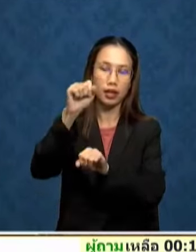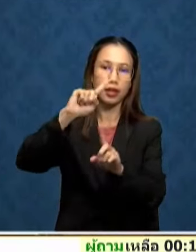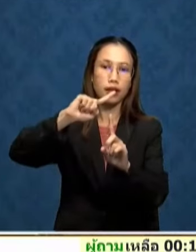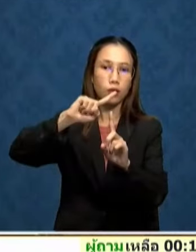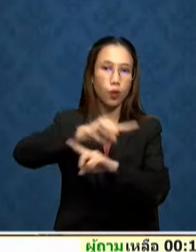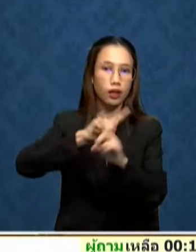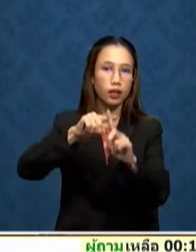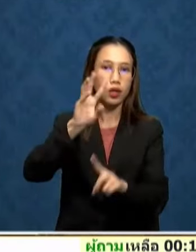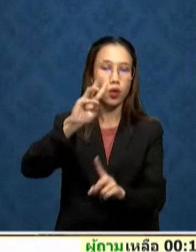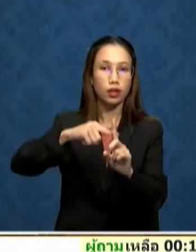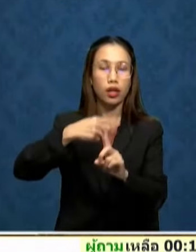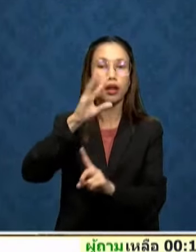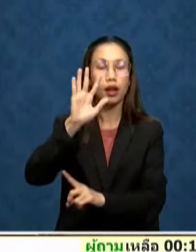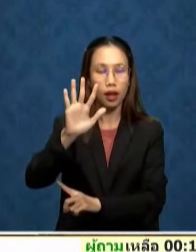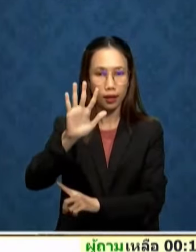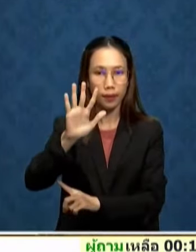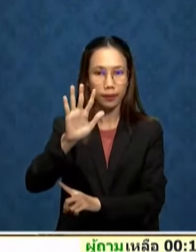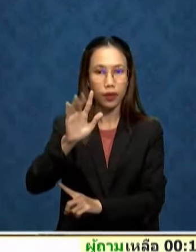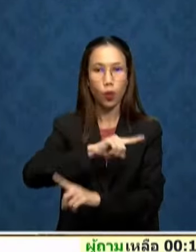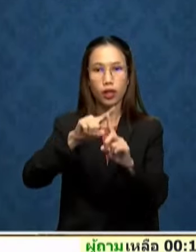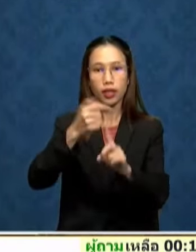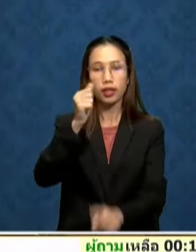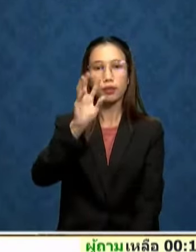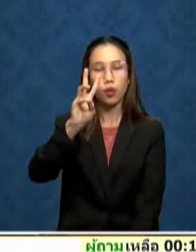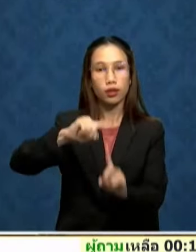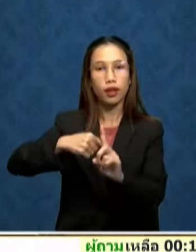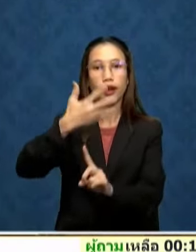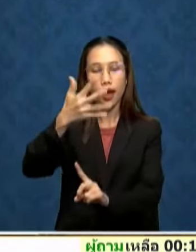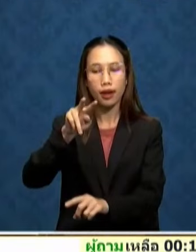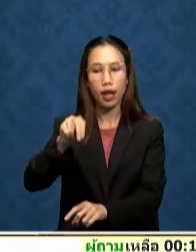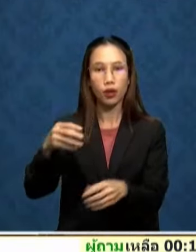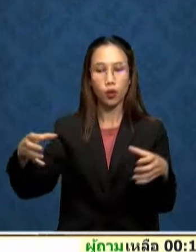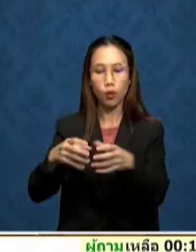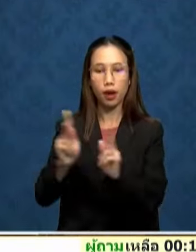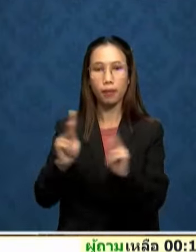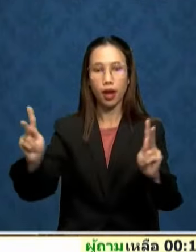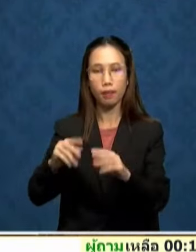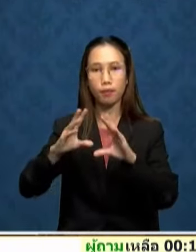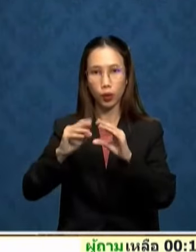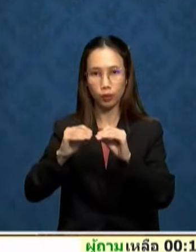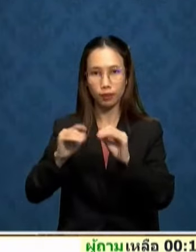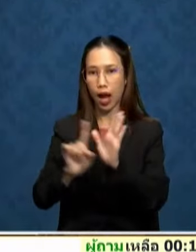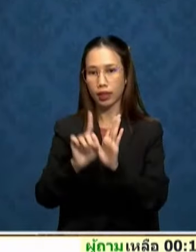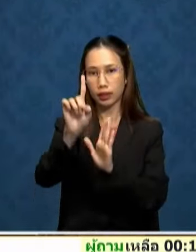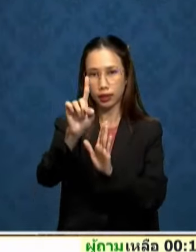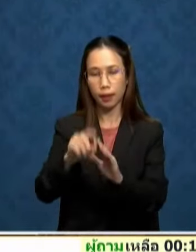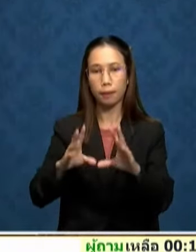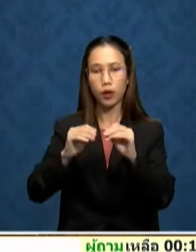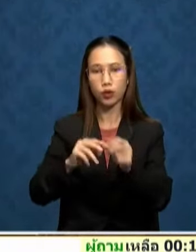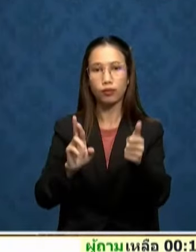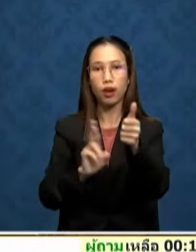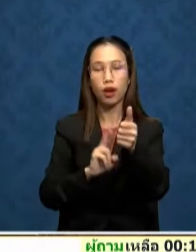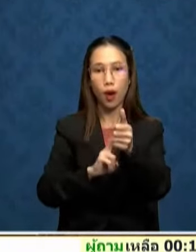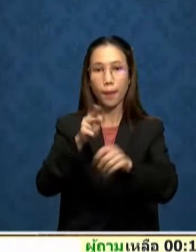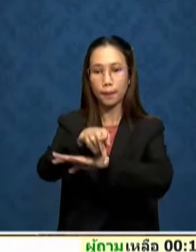าคม2567วันที่16พฤษภามีการนัดประชุมคณะกรรมการชุดใหญ่ครั้งแรกโดยท่านรัฐมนตรีช่วยอรรถก